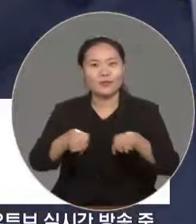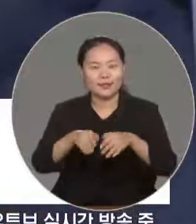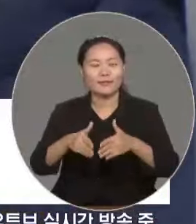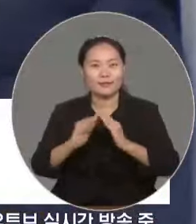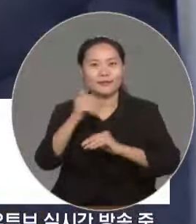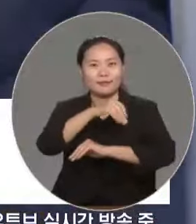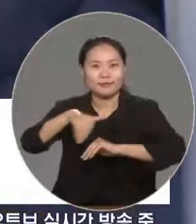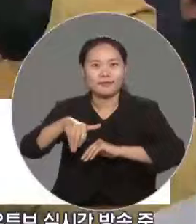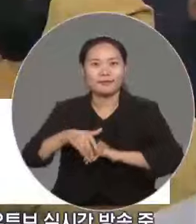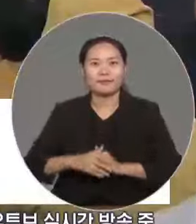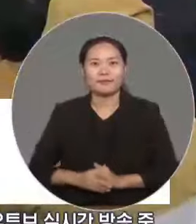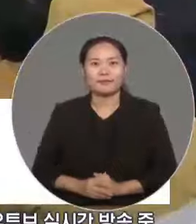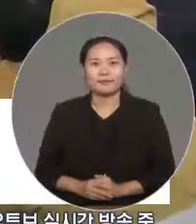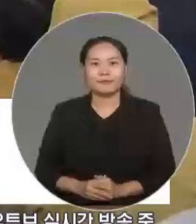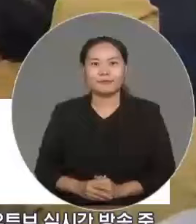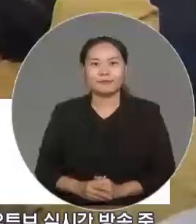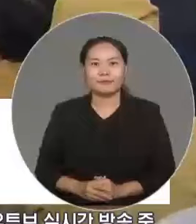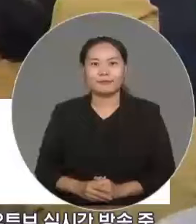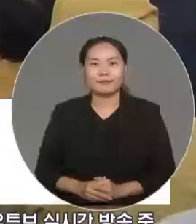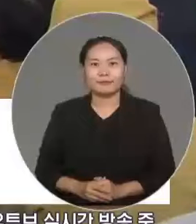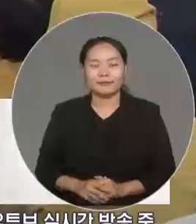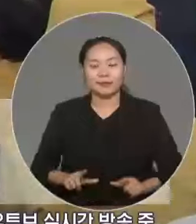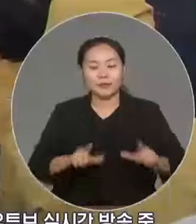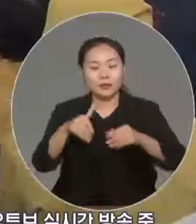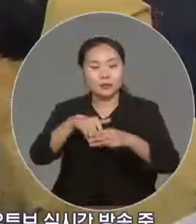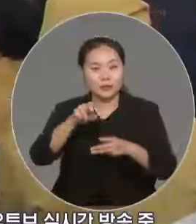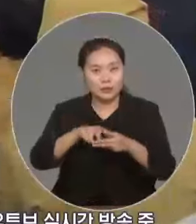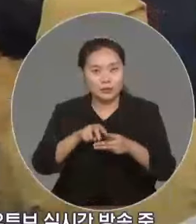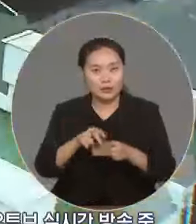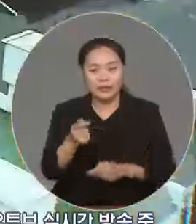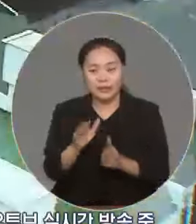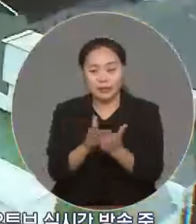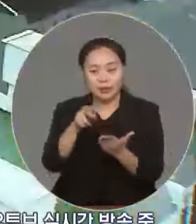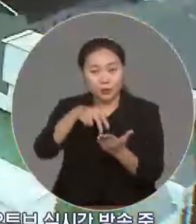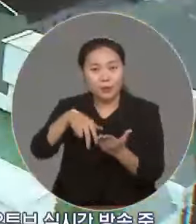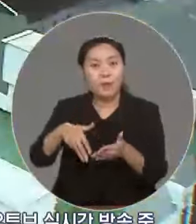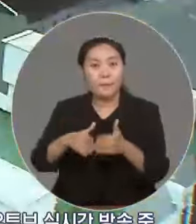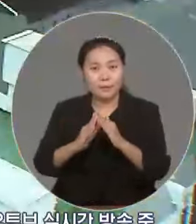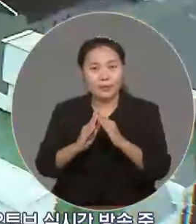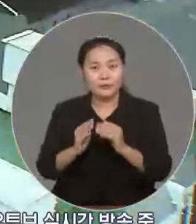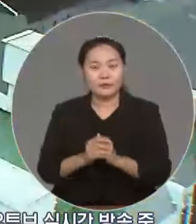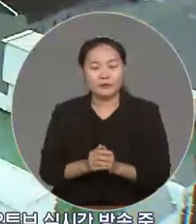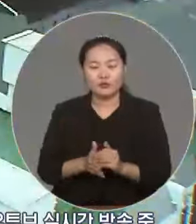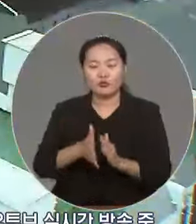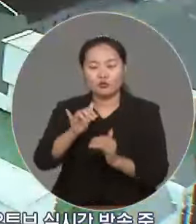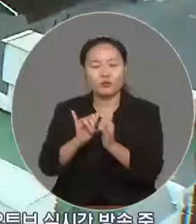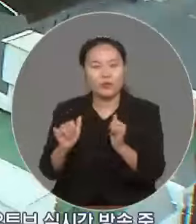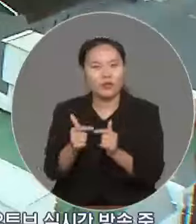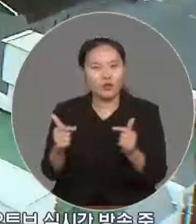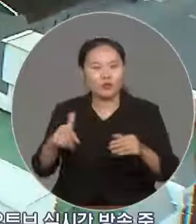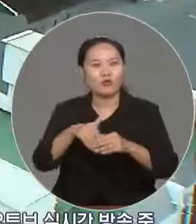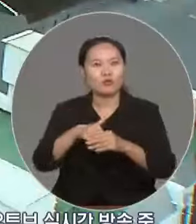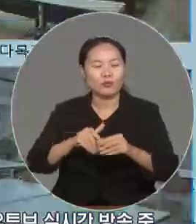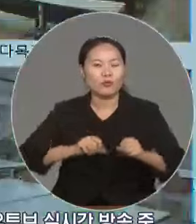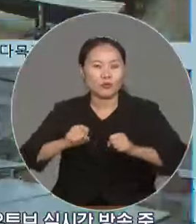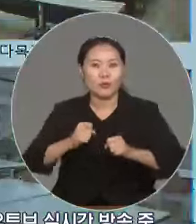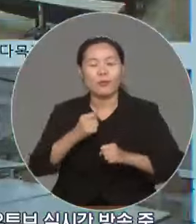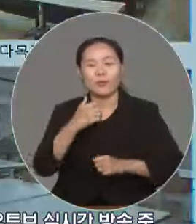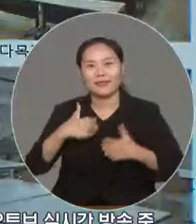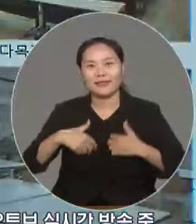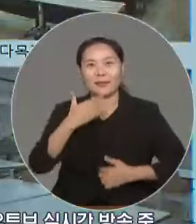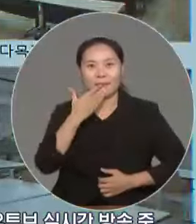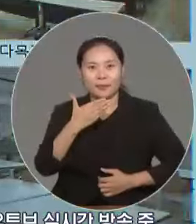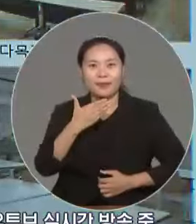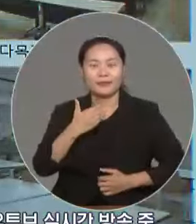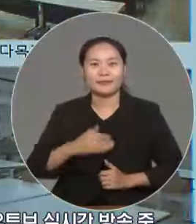복지관이 들어섭니다. 또 생활문화센터와 작은 도서관 등을 갖춰 주민들이 다양한 문화활동을 즐길